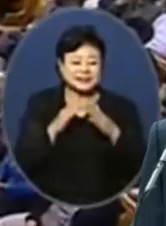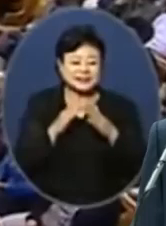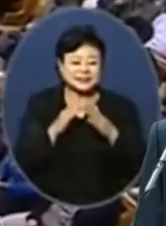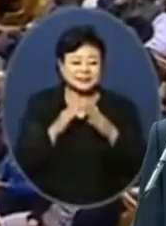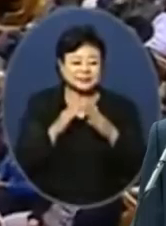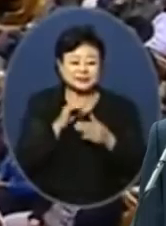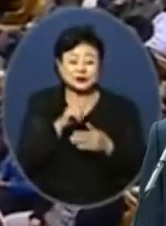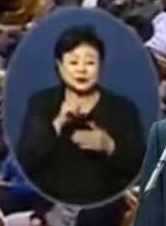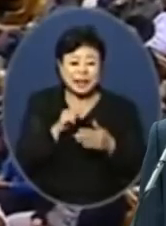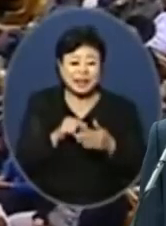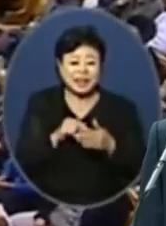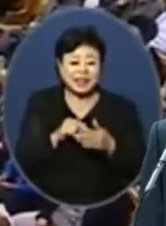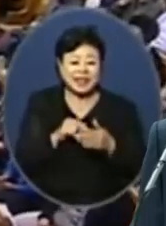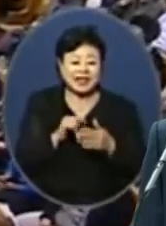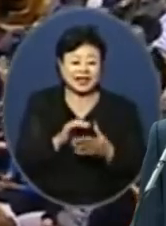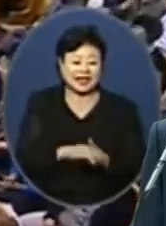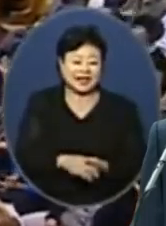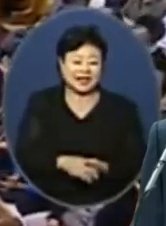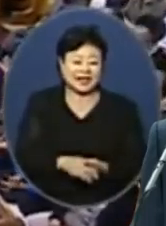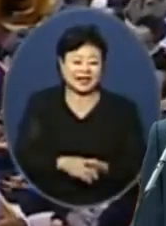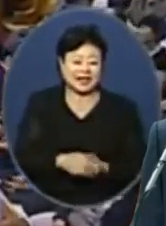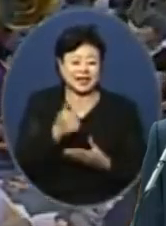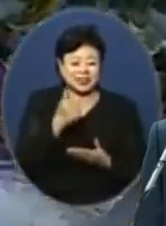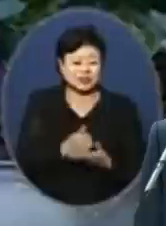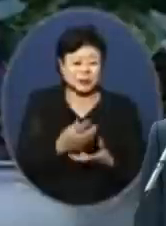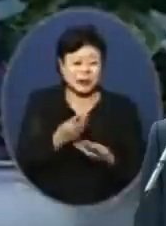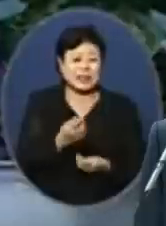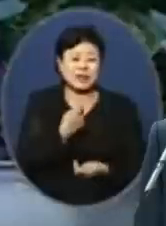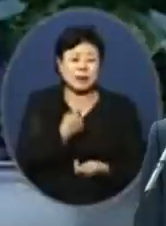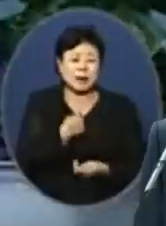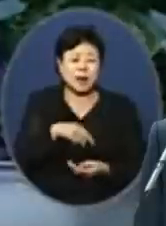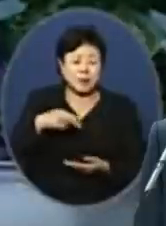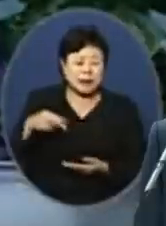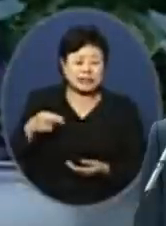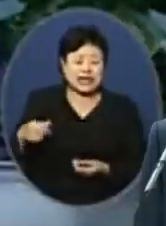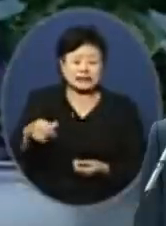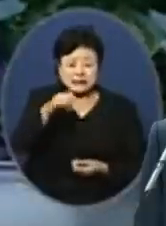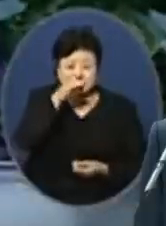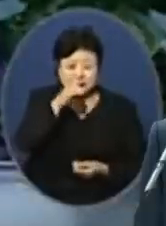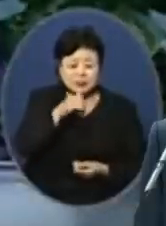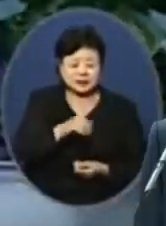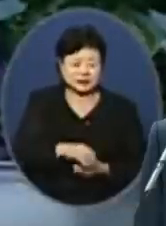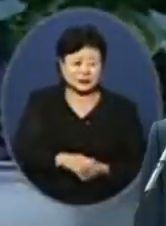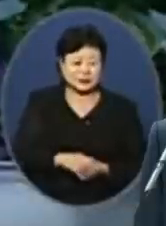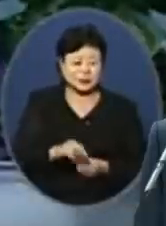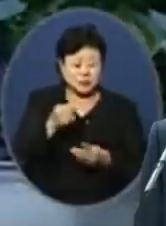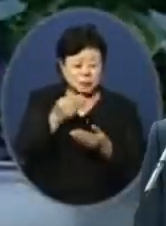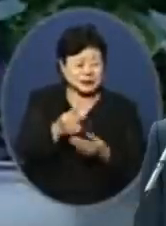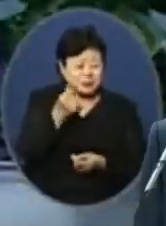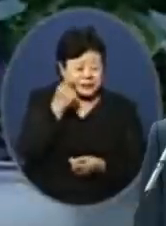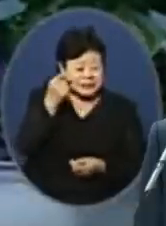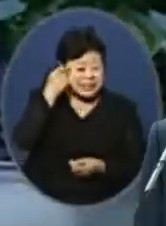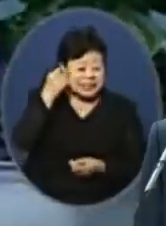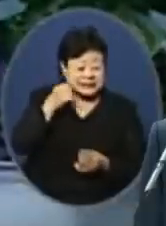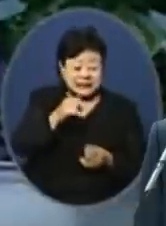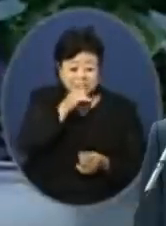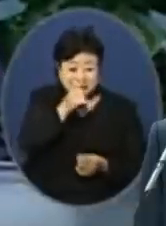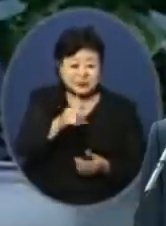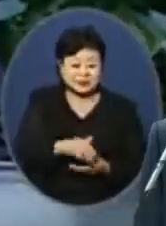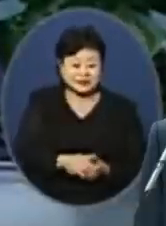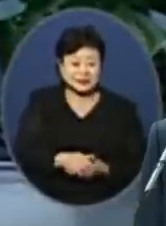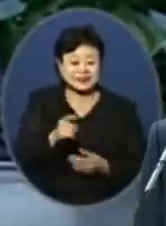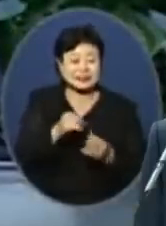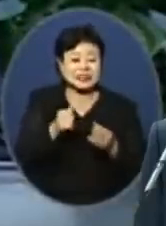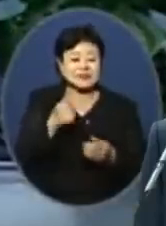집 중에 아주 죄를 많이 짓고 방탕한 놈은 도저히 지금 구원받을 수 없다고 생각하는 사람이 있는데